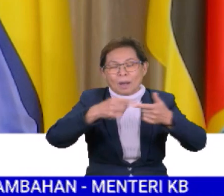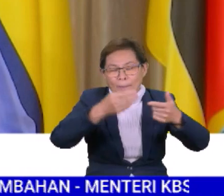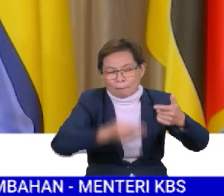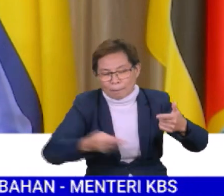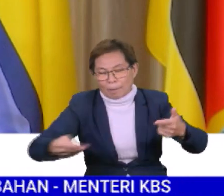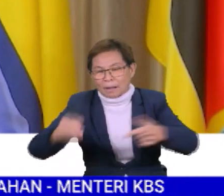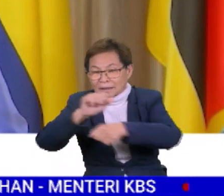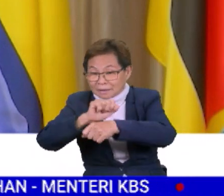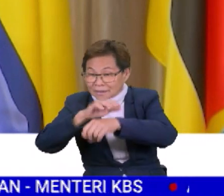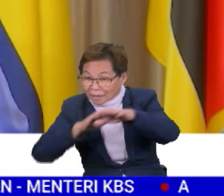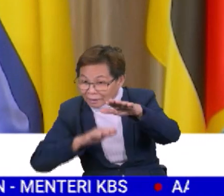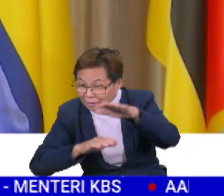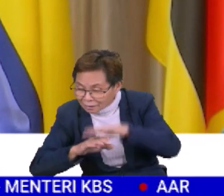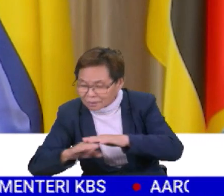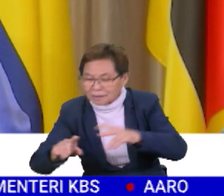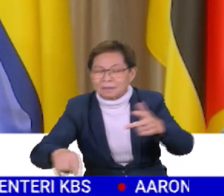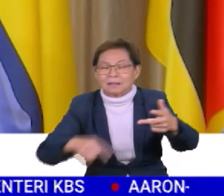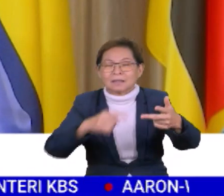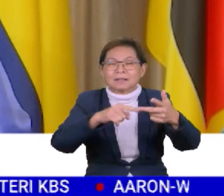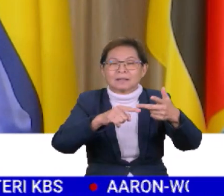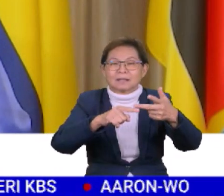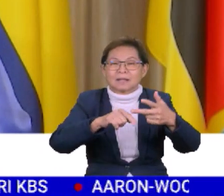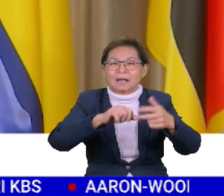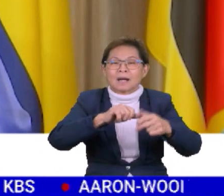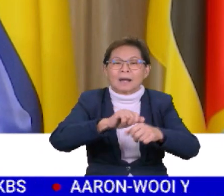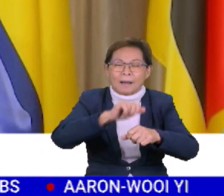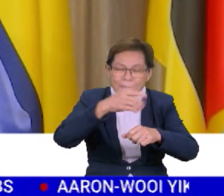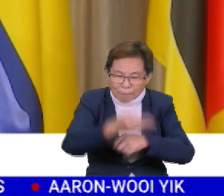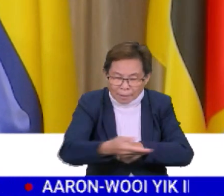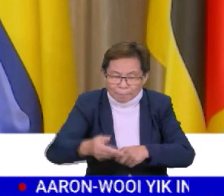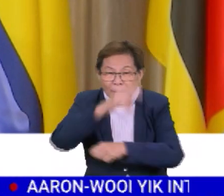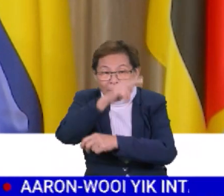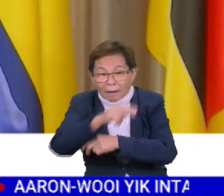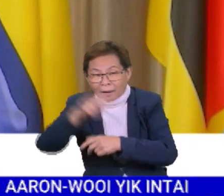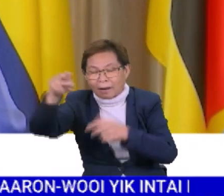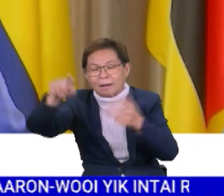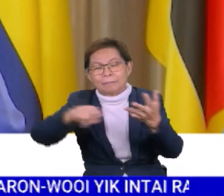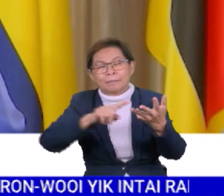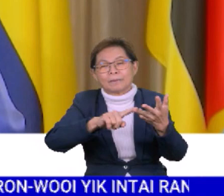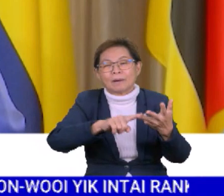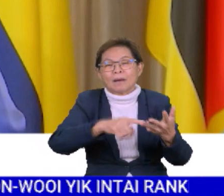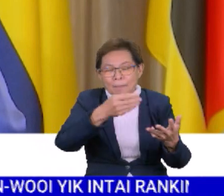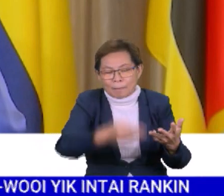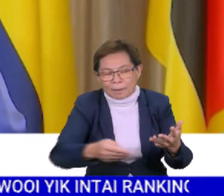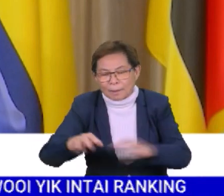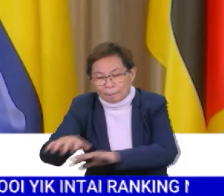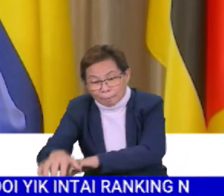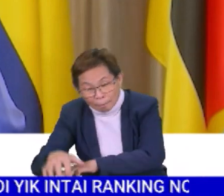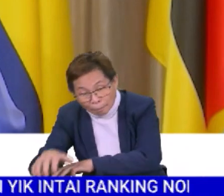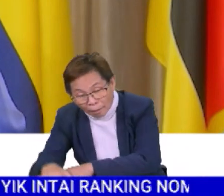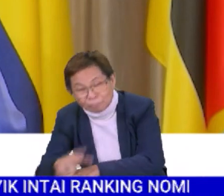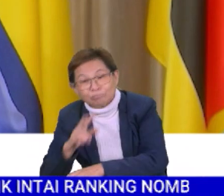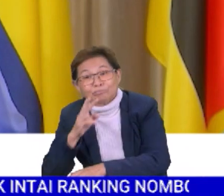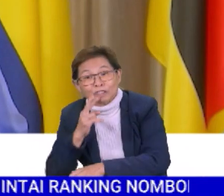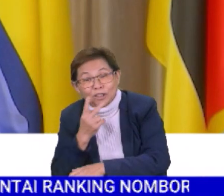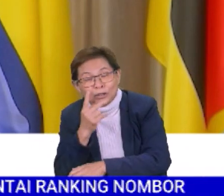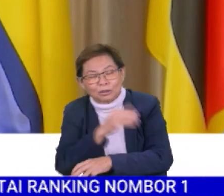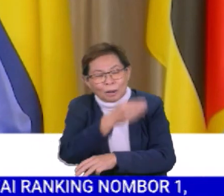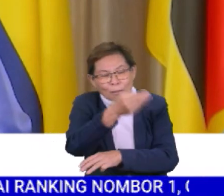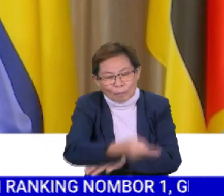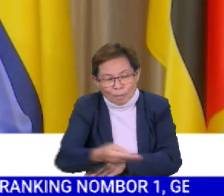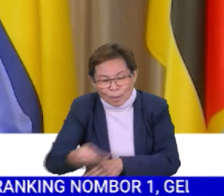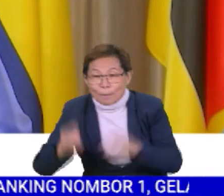produk-produk Craft produk-produk halal dan produk-produk pertanian Seteba rangan